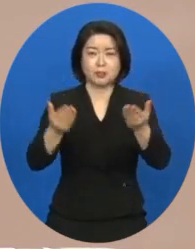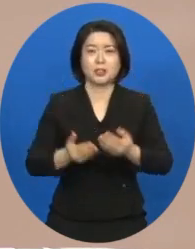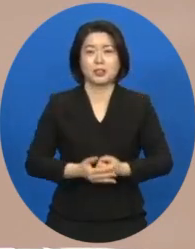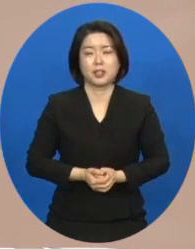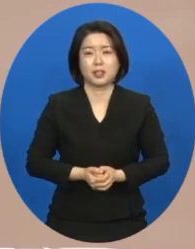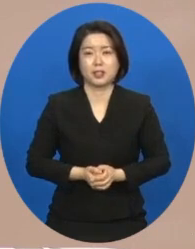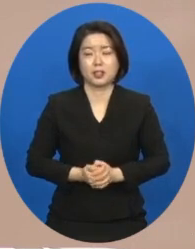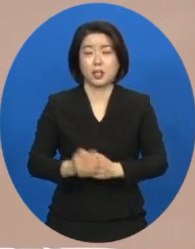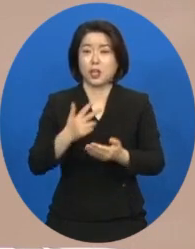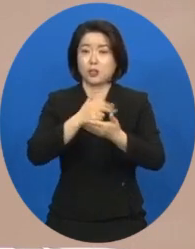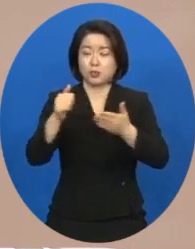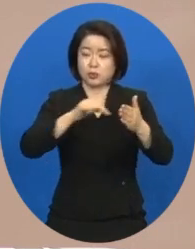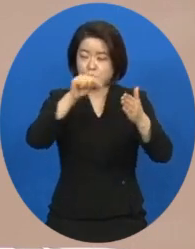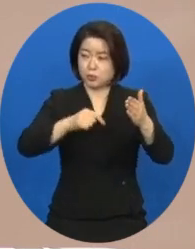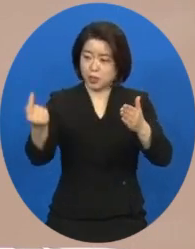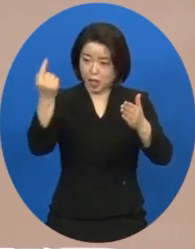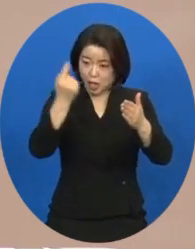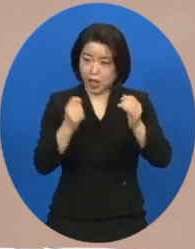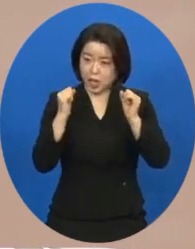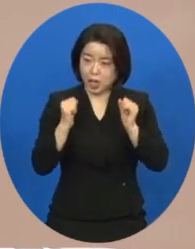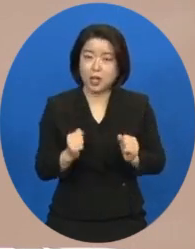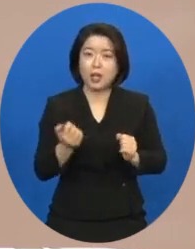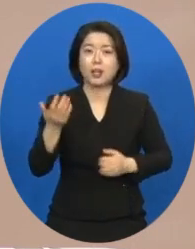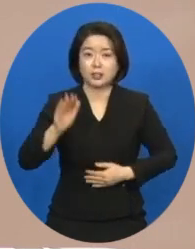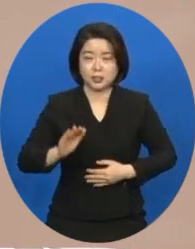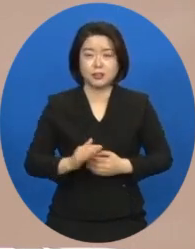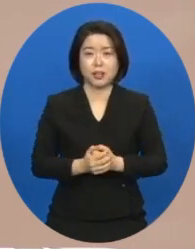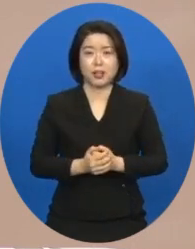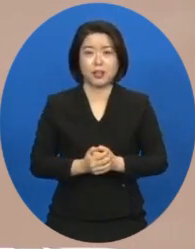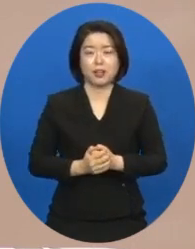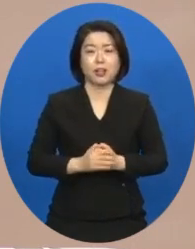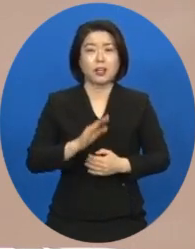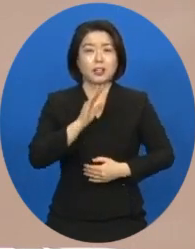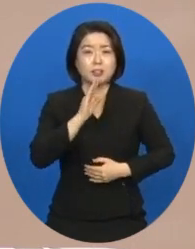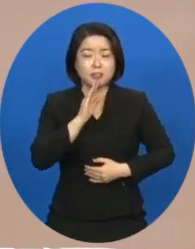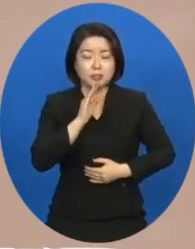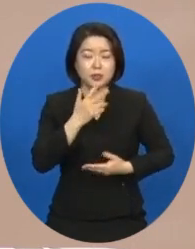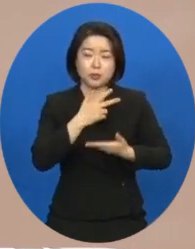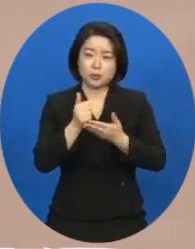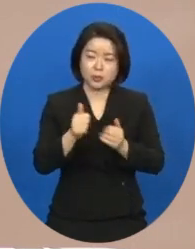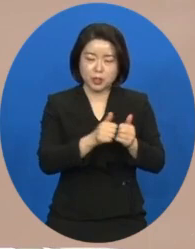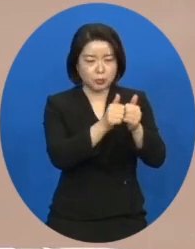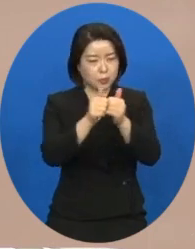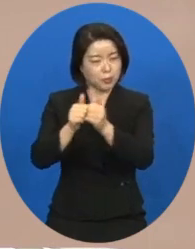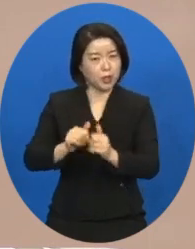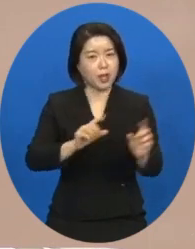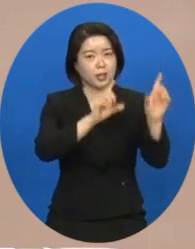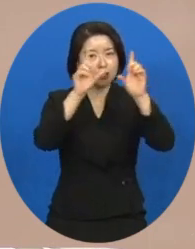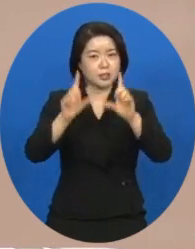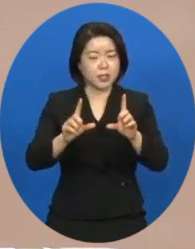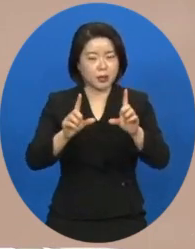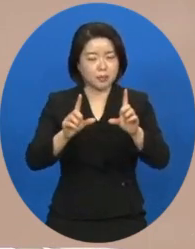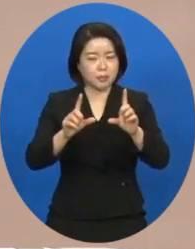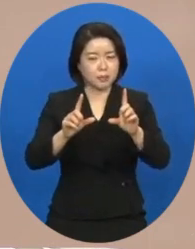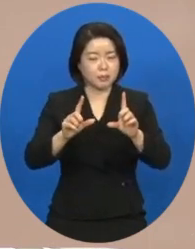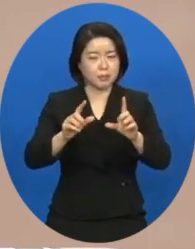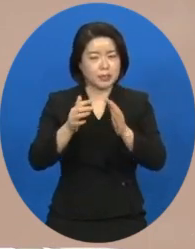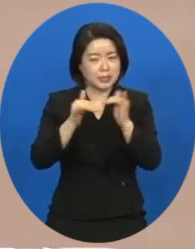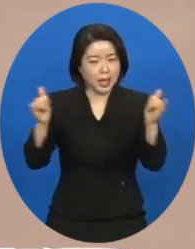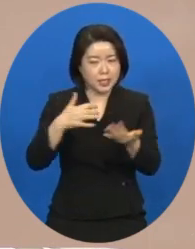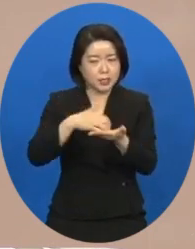안에 거하시는데 실제로 예수님과 동행하는 삶을 사는 그리스도인이 적은 이유는